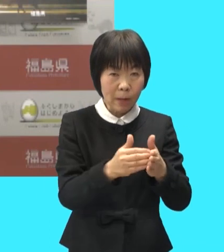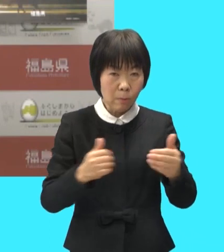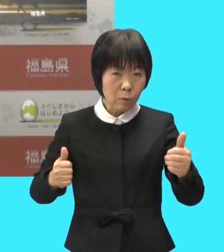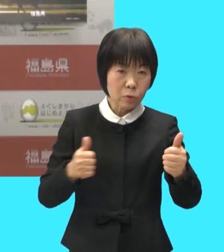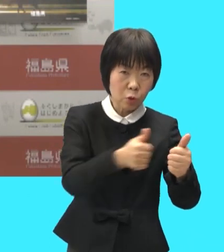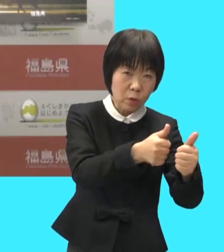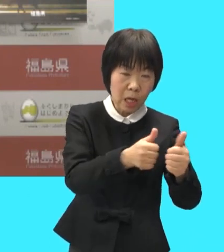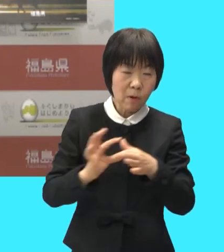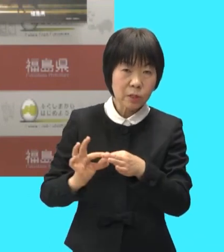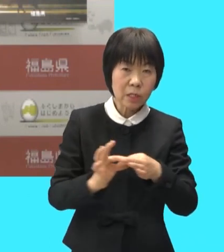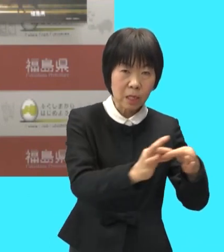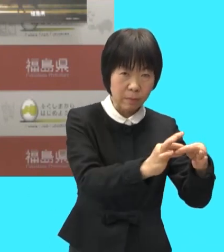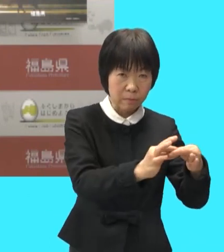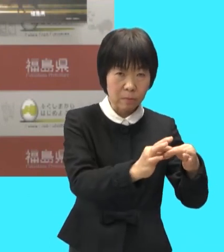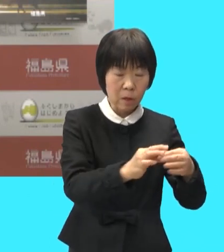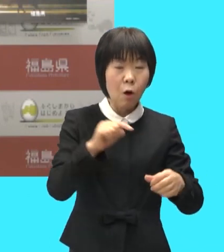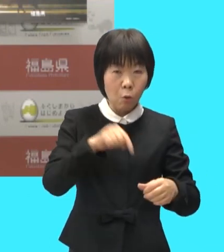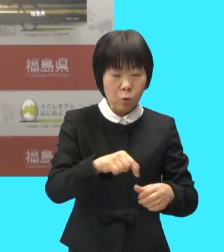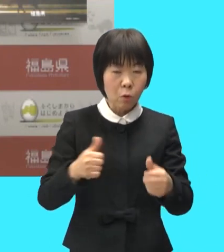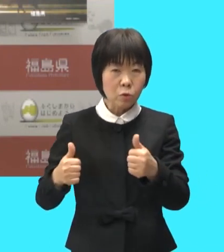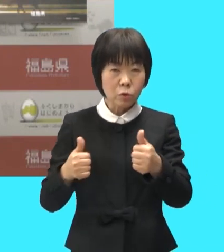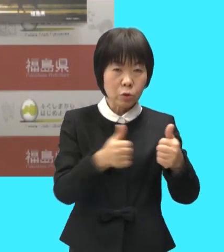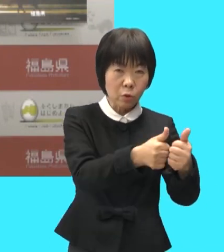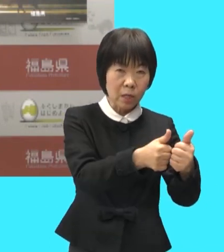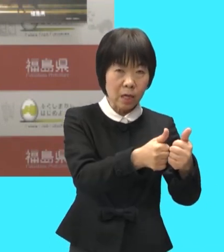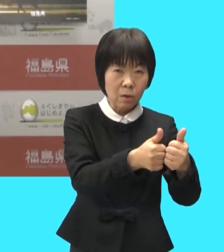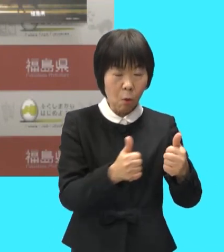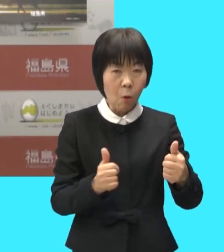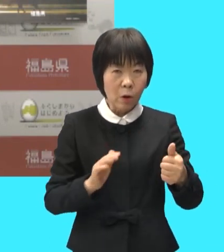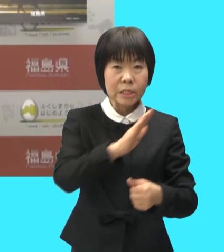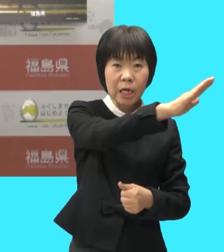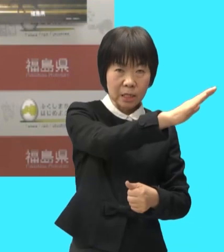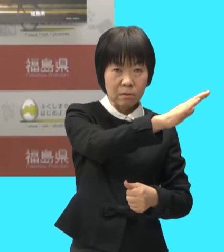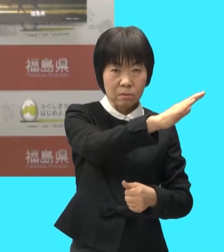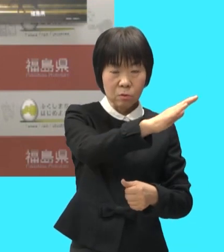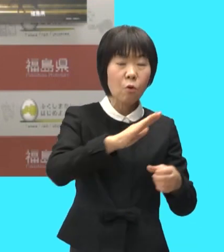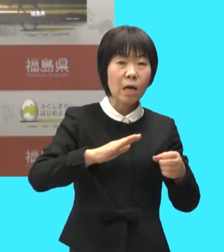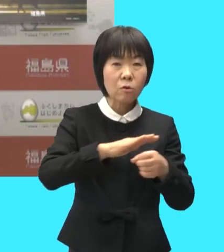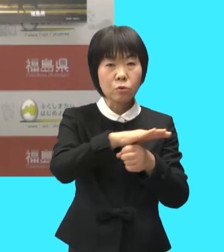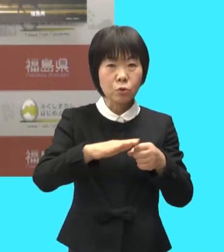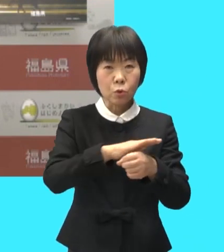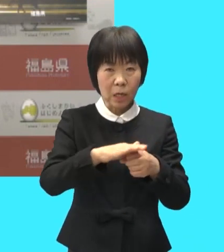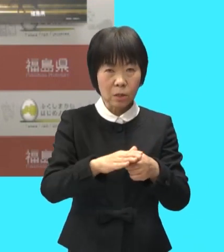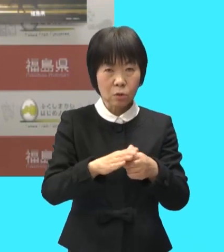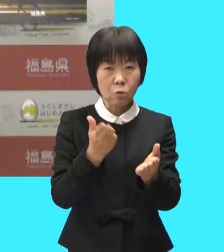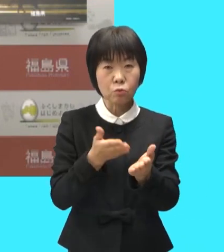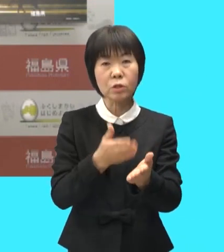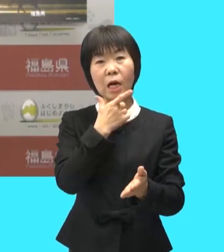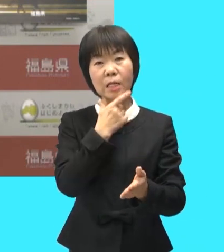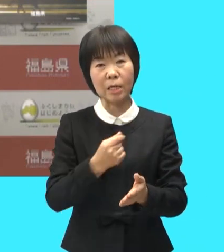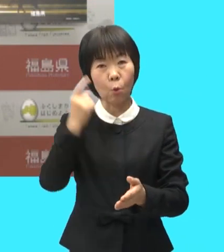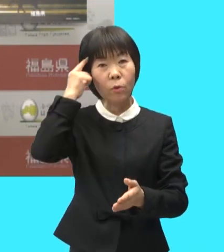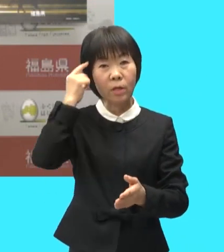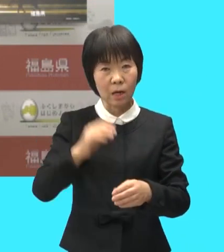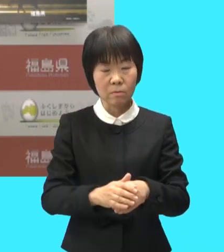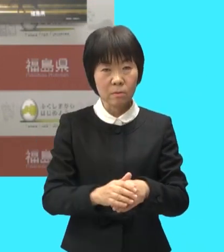ますが、その挑戦を進化させていくこと、これが重要なんだということをまず訴えたかった。そしてもう一